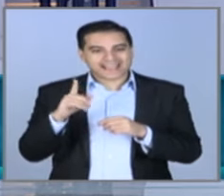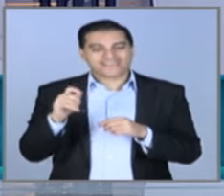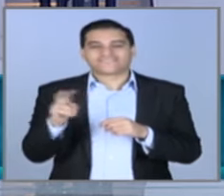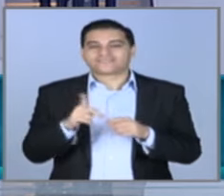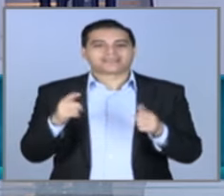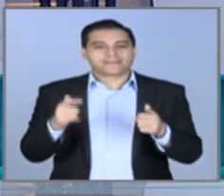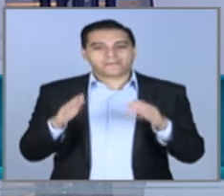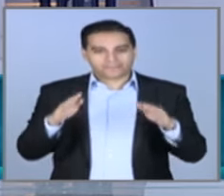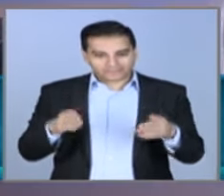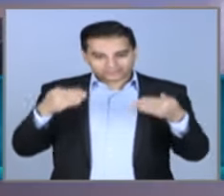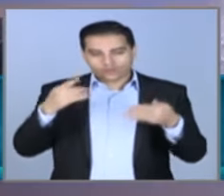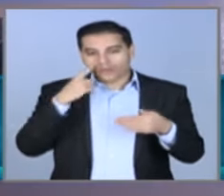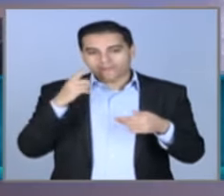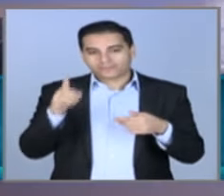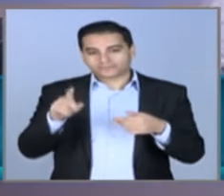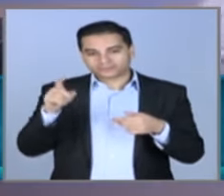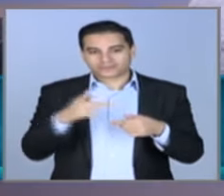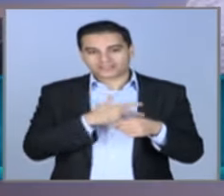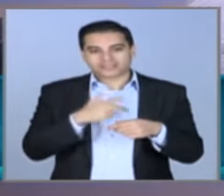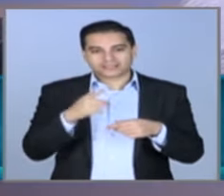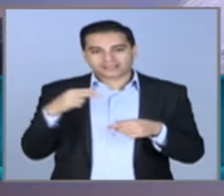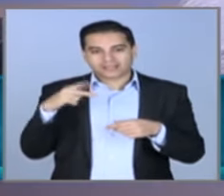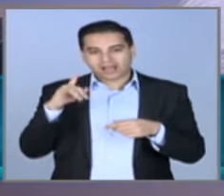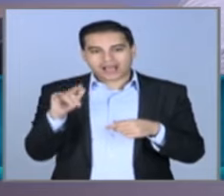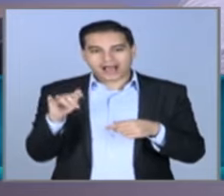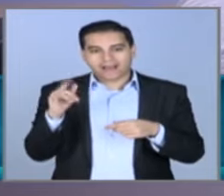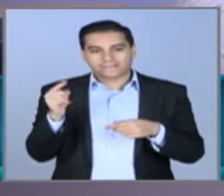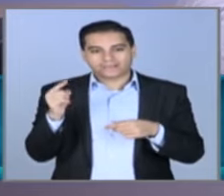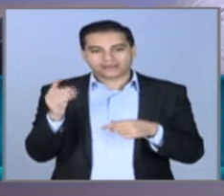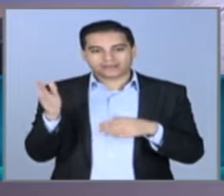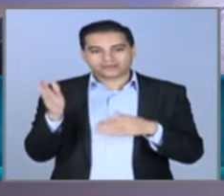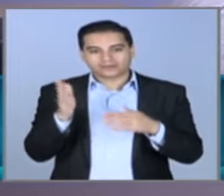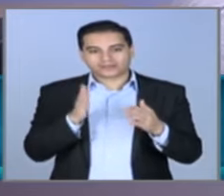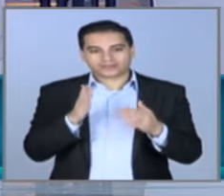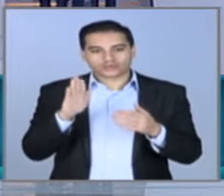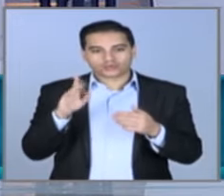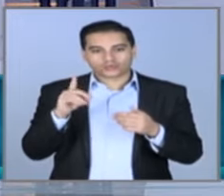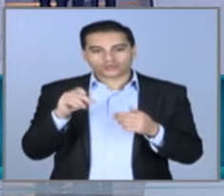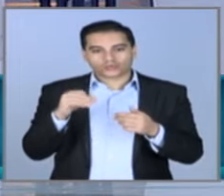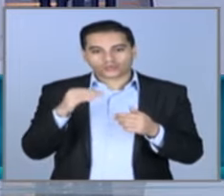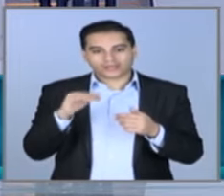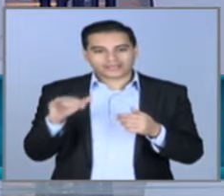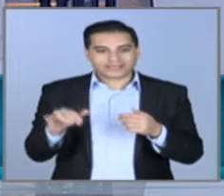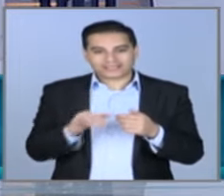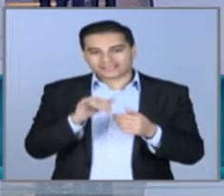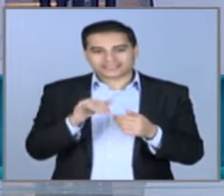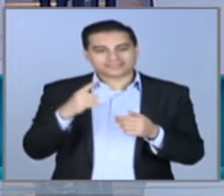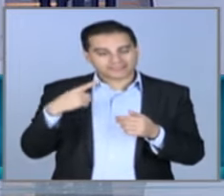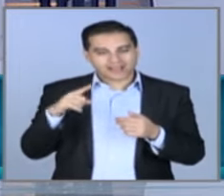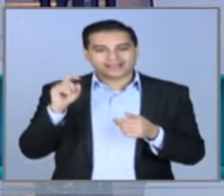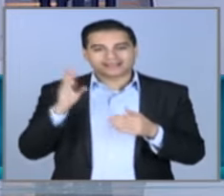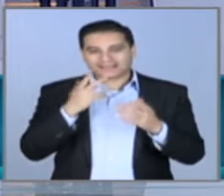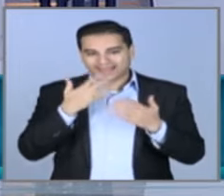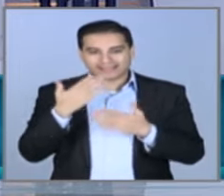سيف. مدام عبير اسم حضرتك إيه؟ الرباعي. عبير سطوحي، محمد سطوحي. كده احنا متفقين،